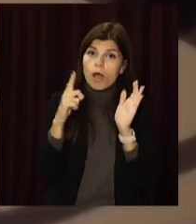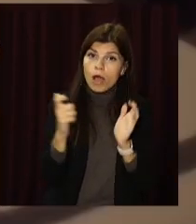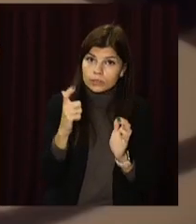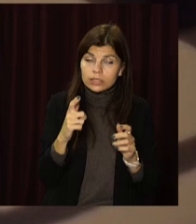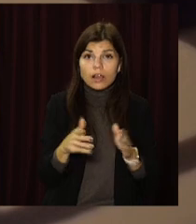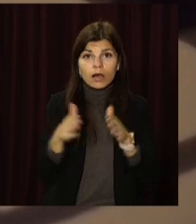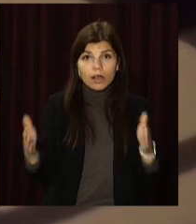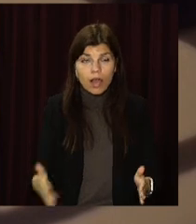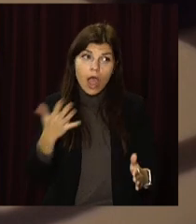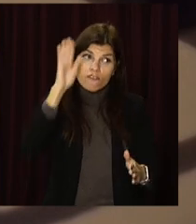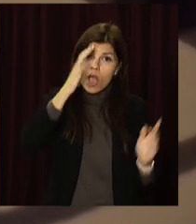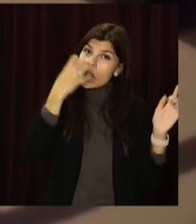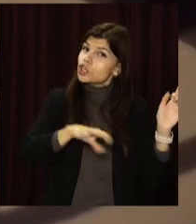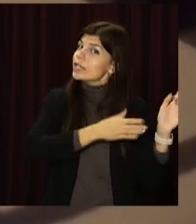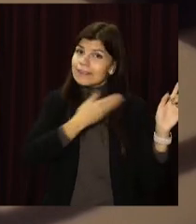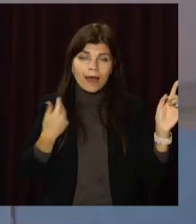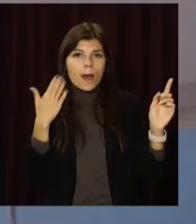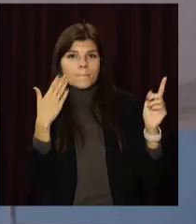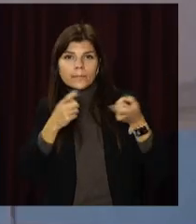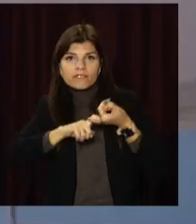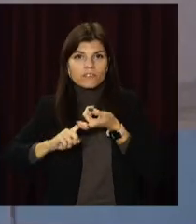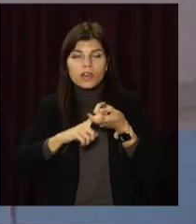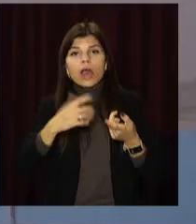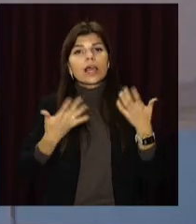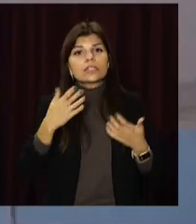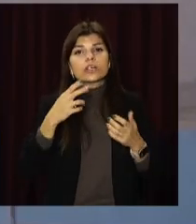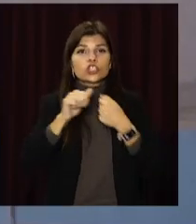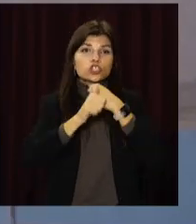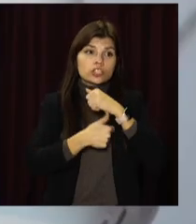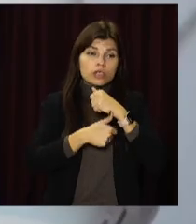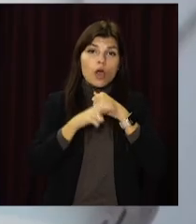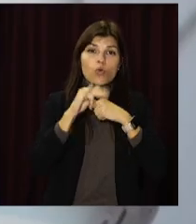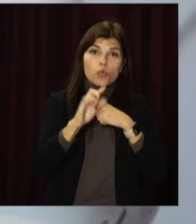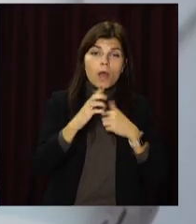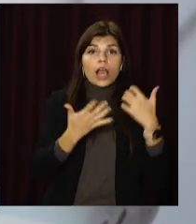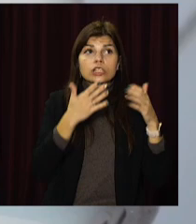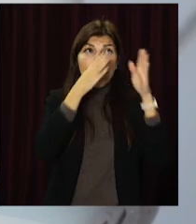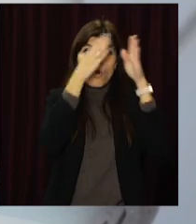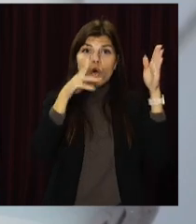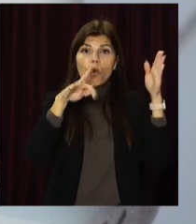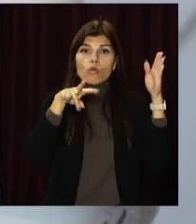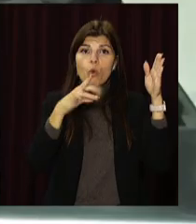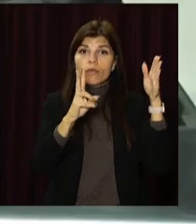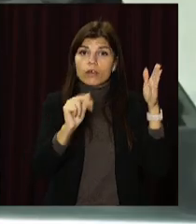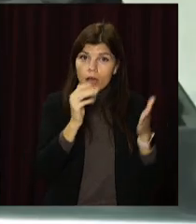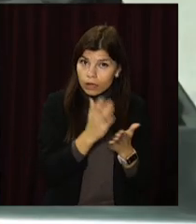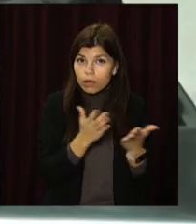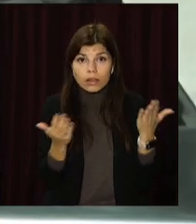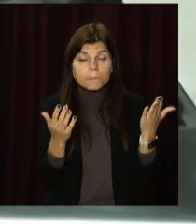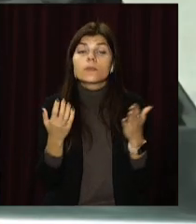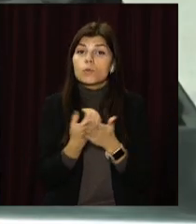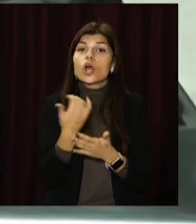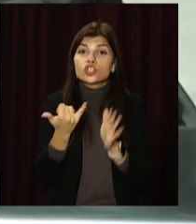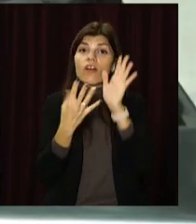плити без гарячої води та за майже 16 кубів, якщо є плита і газова колонка. Нагадаємо, зараз у червоній зоні